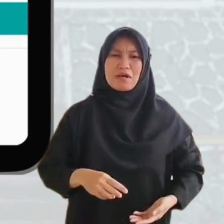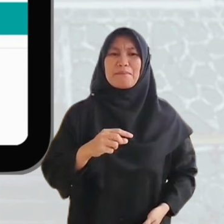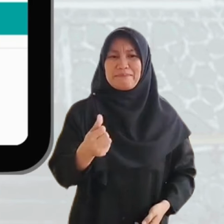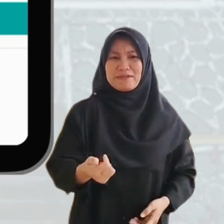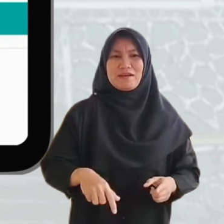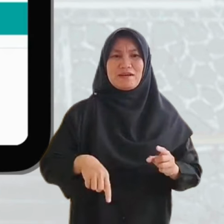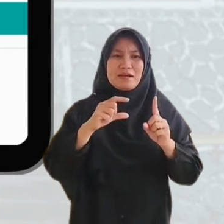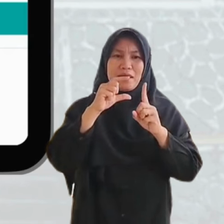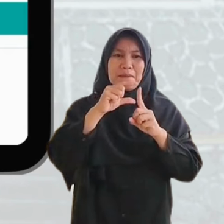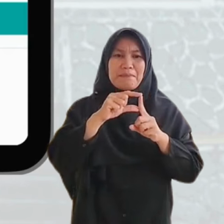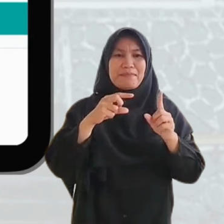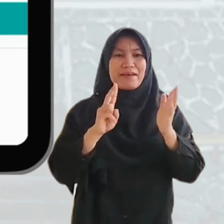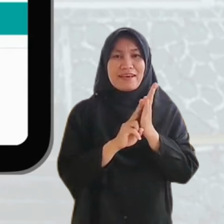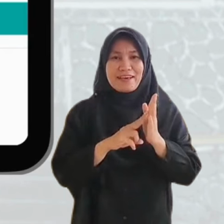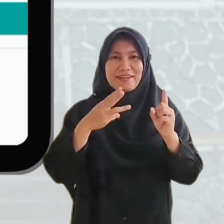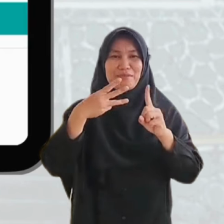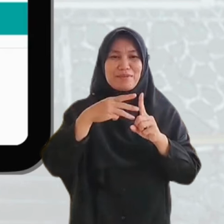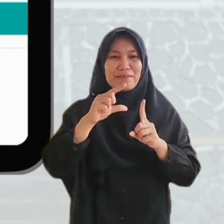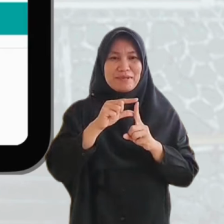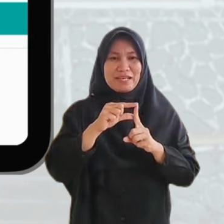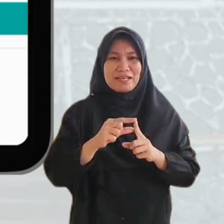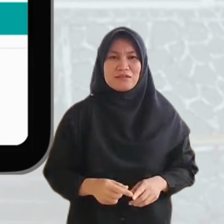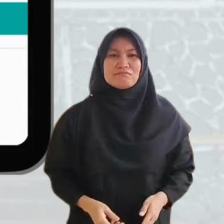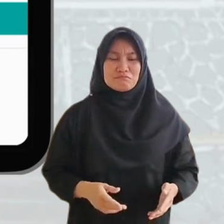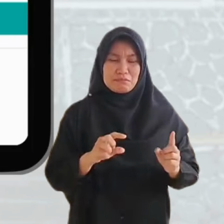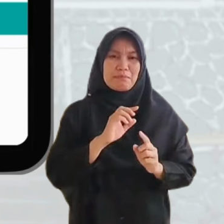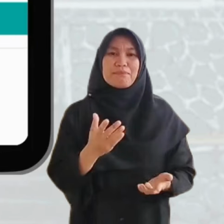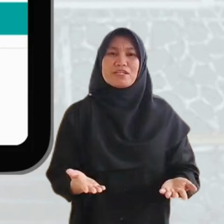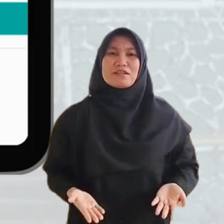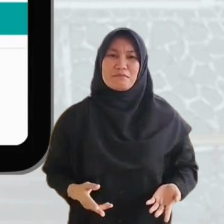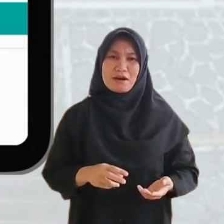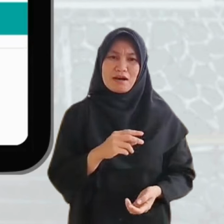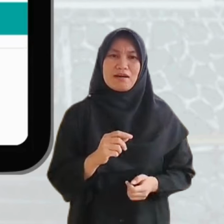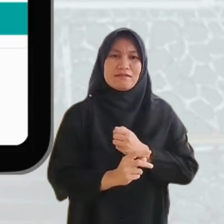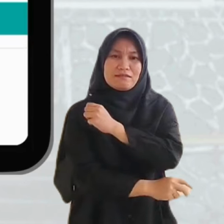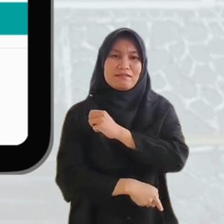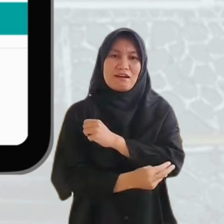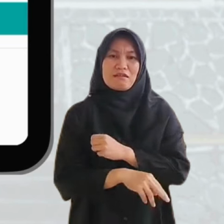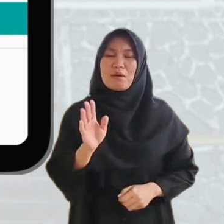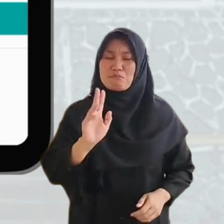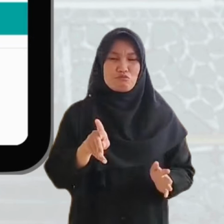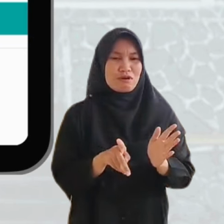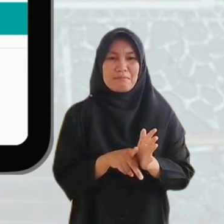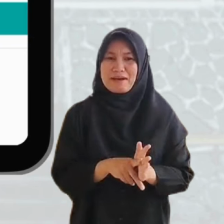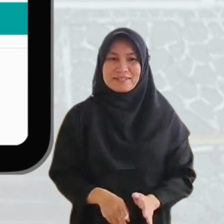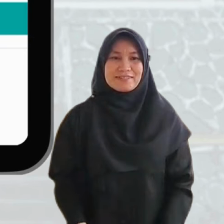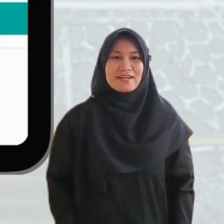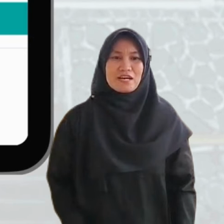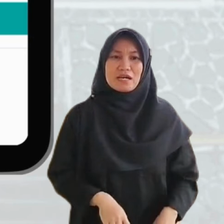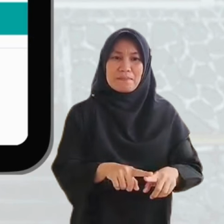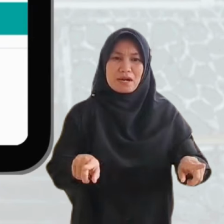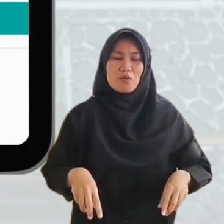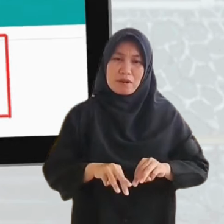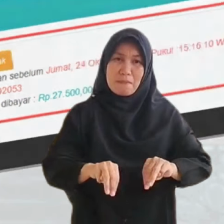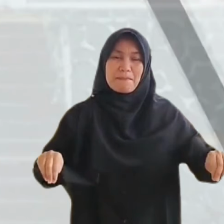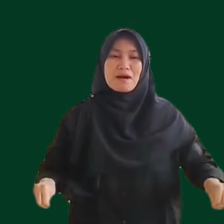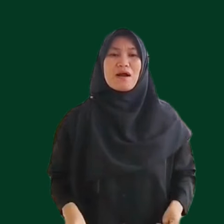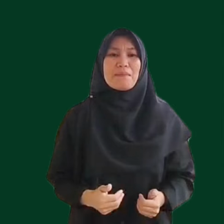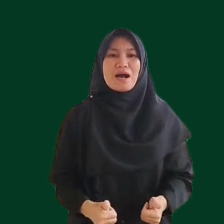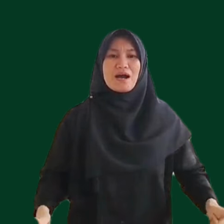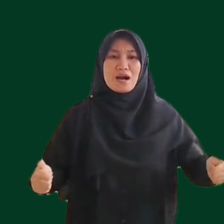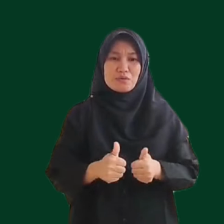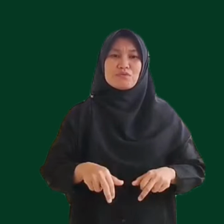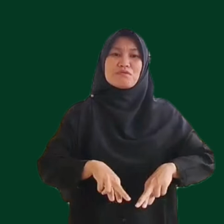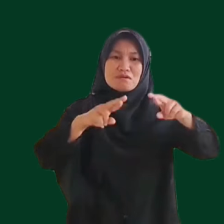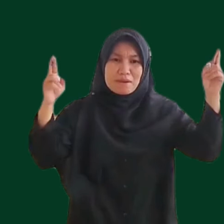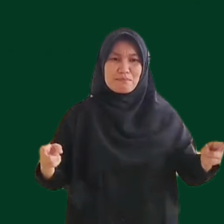yang berkaitan dengan administrasi perkara secara elektronik, dapat dikenai biaya PNBP, atau penerimaan negara